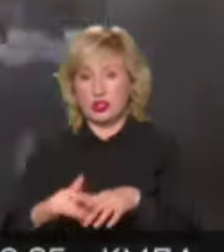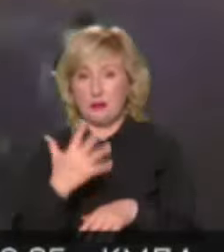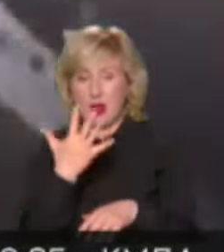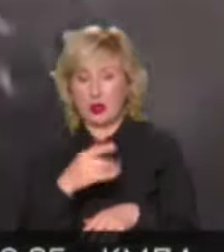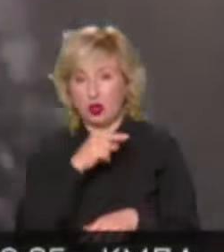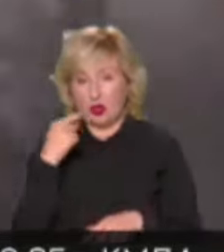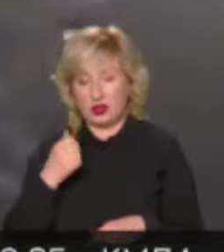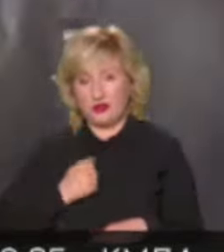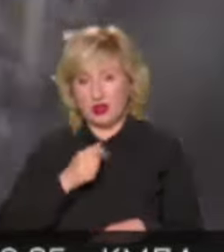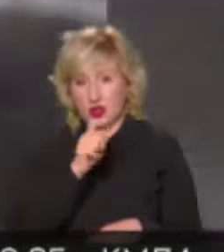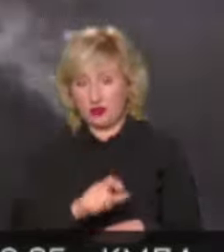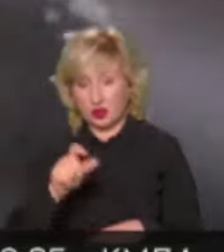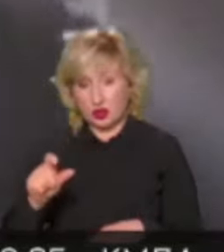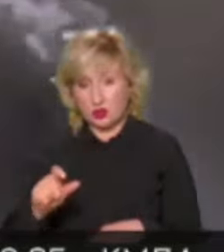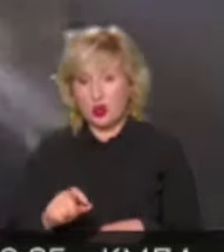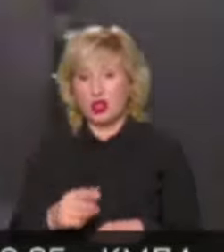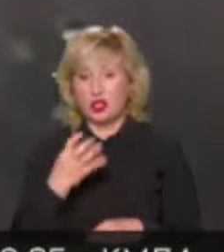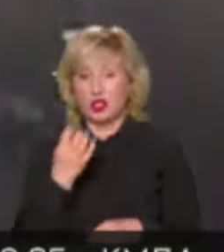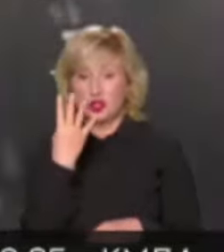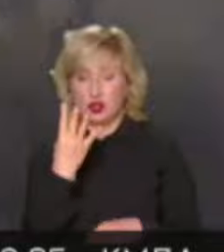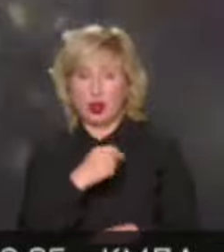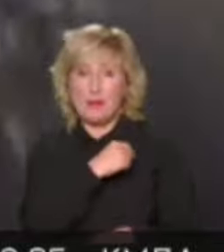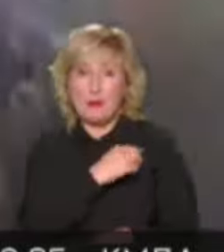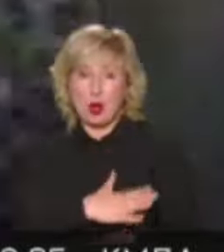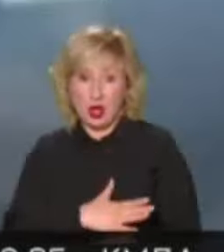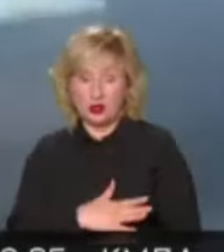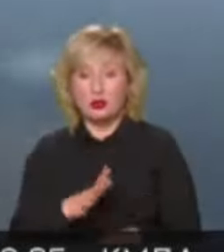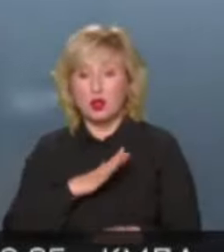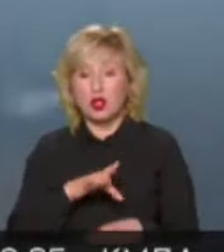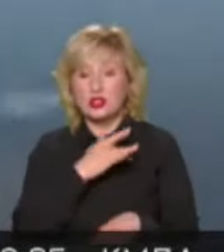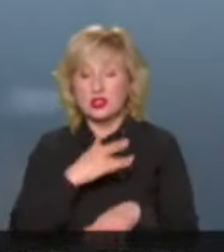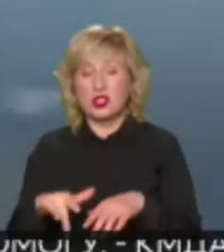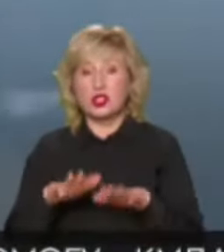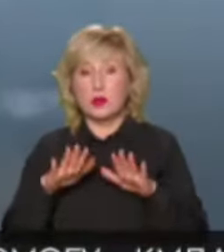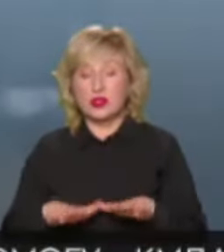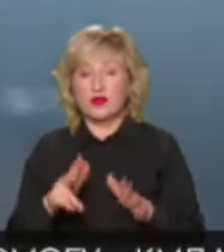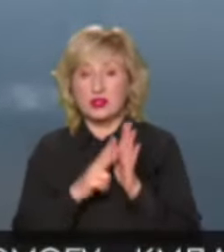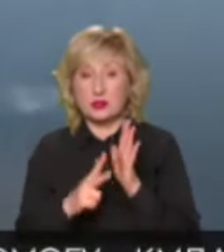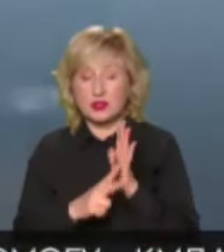російських військовослужбовців і ще 4 поранили. Також було знищено позицію